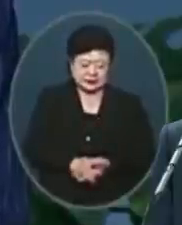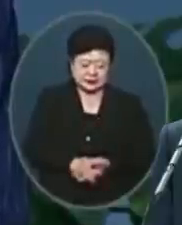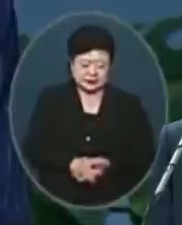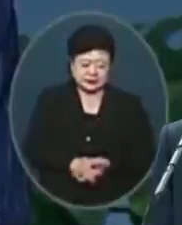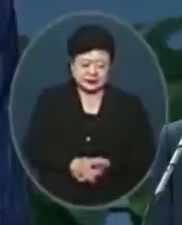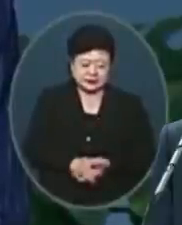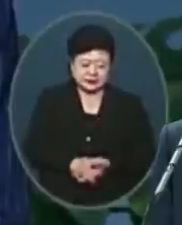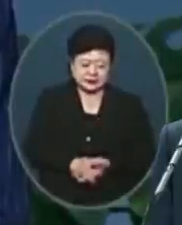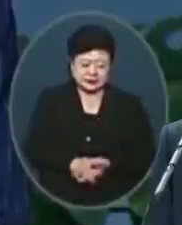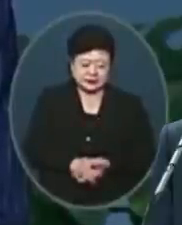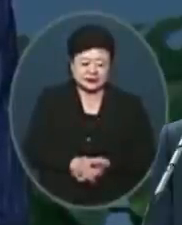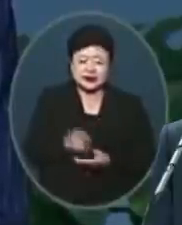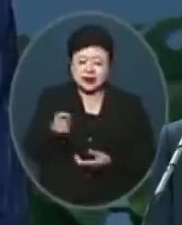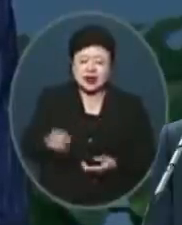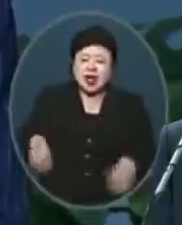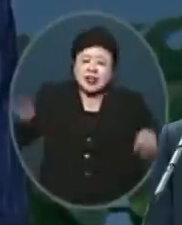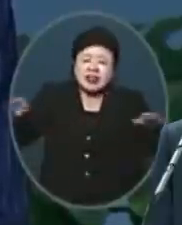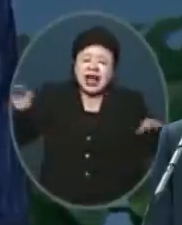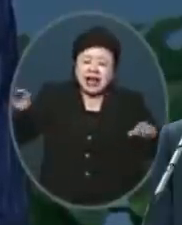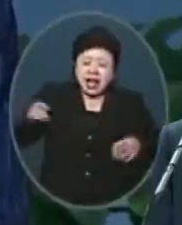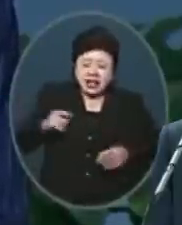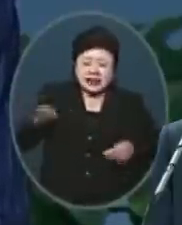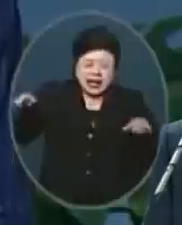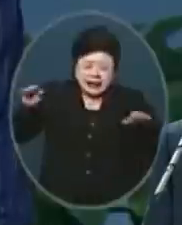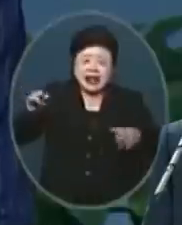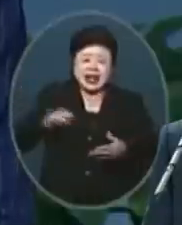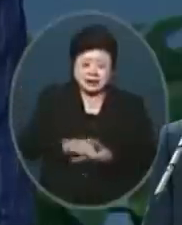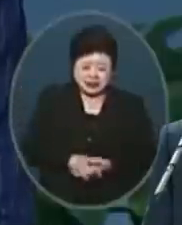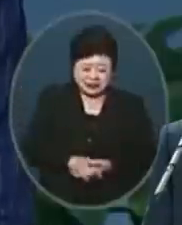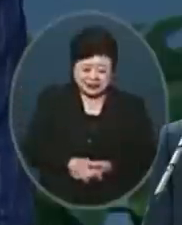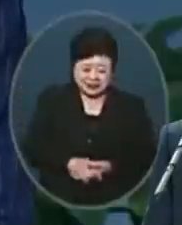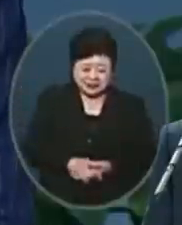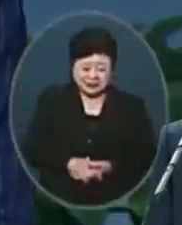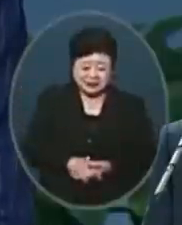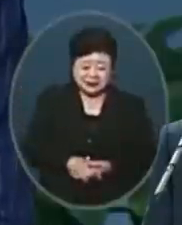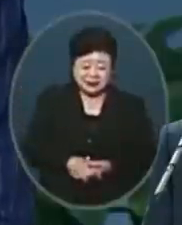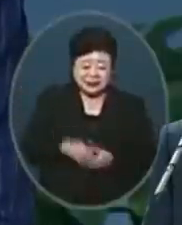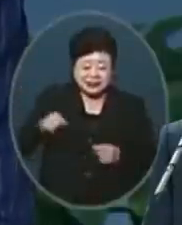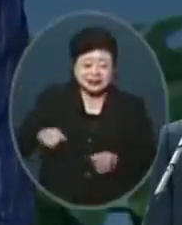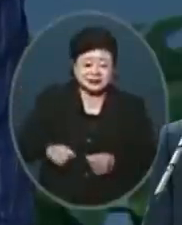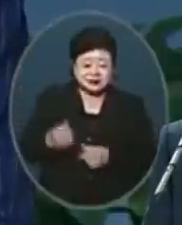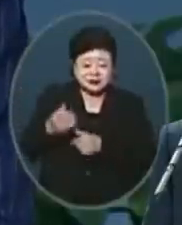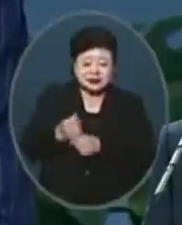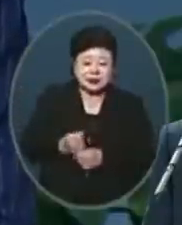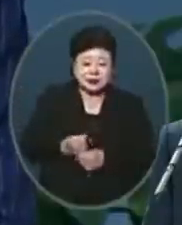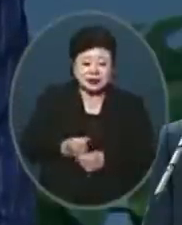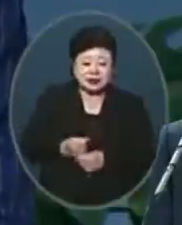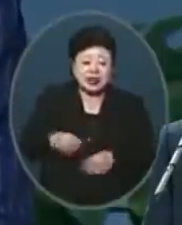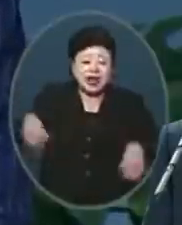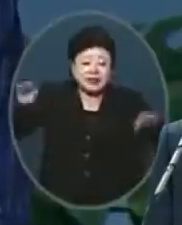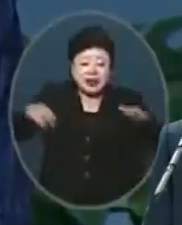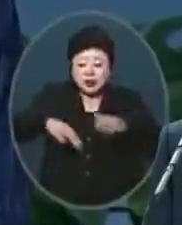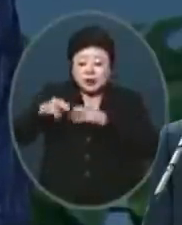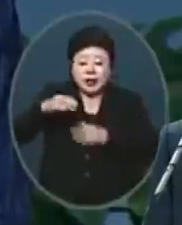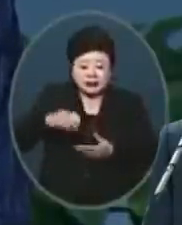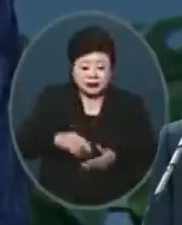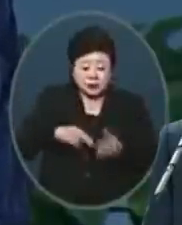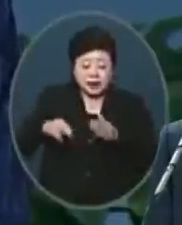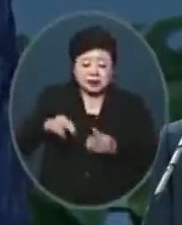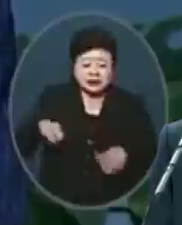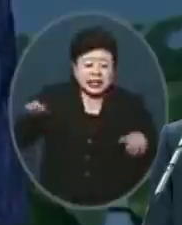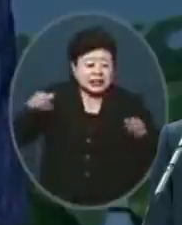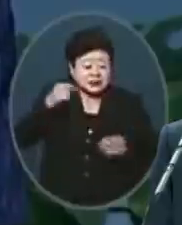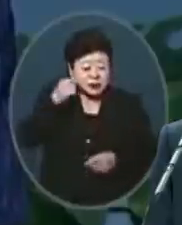그걸 뭐 야 너 날개가 있는데 날라라 왜 짐승을 잡아먹을 때는 날면서 도망칠 때는 못